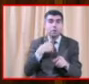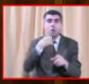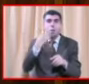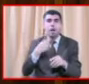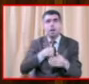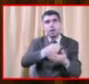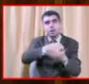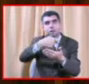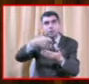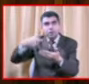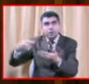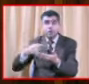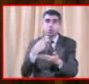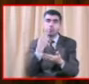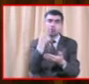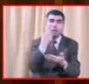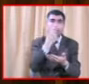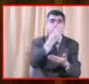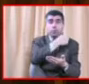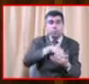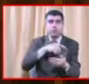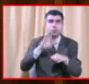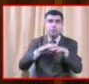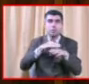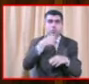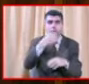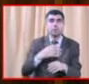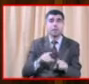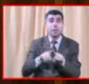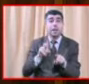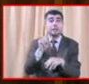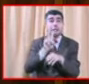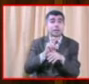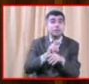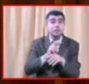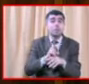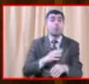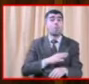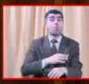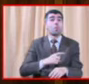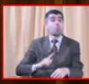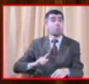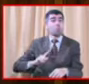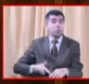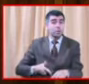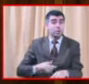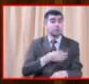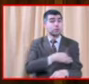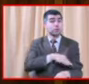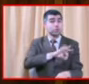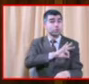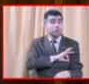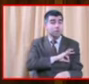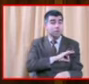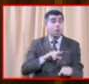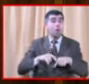كيخاطروا. هاد التاكسيات اللي تكلمت عليهم راه كانت السلطات المحلية، كان الدرك الملكي، كان حتى